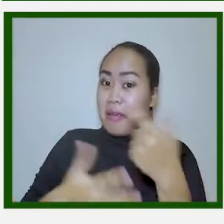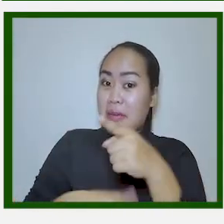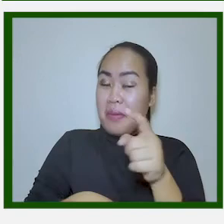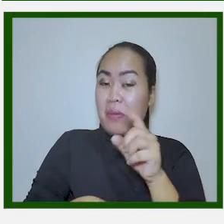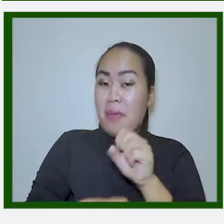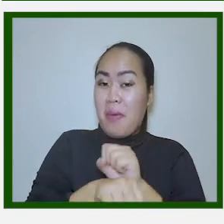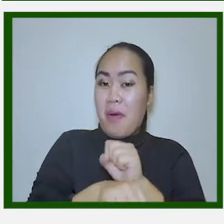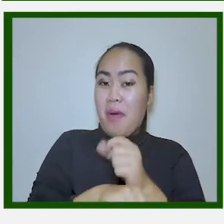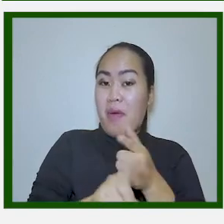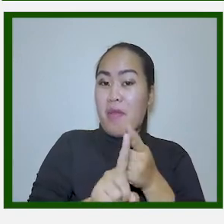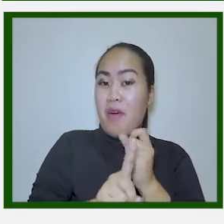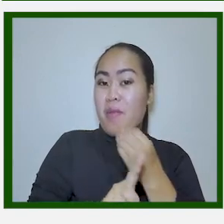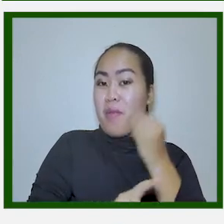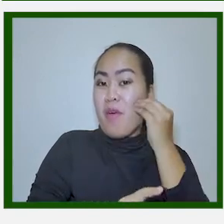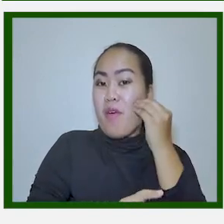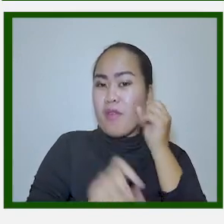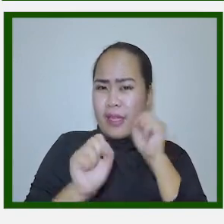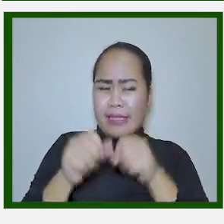inyong boss.